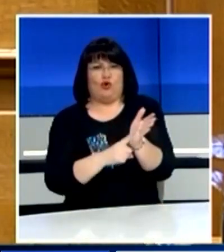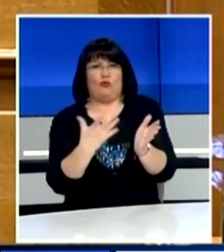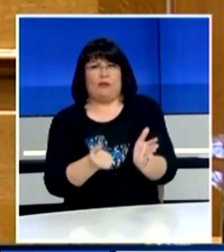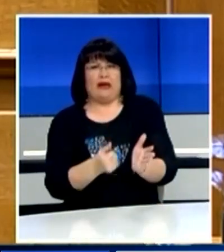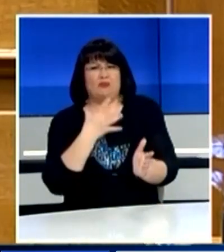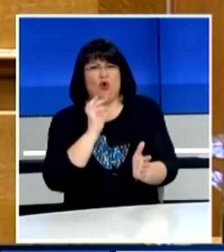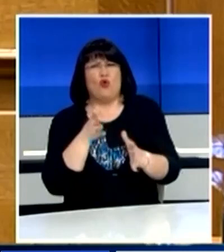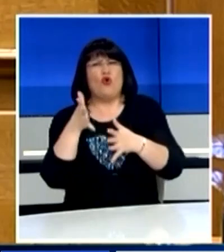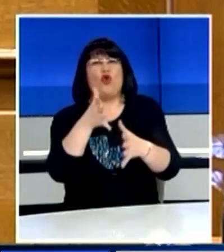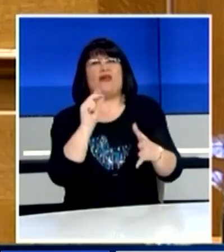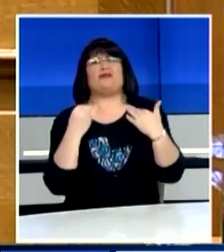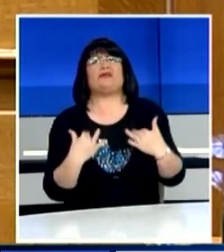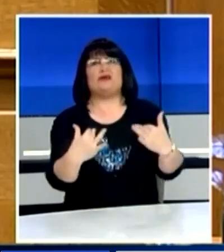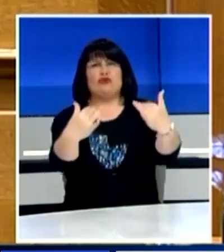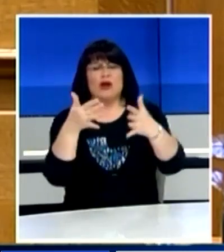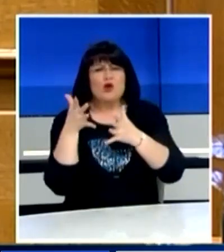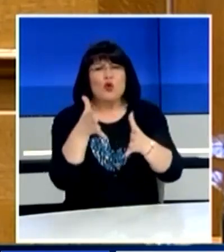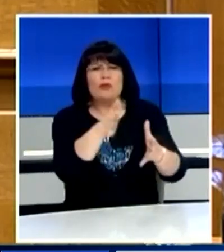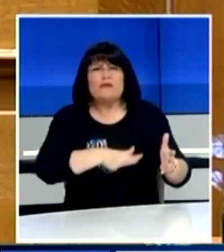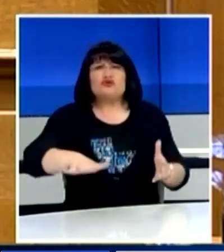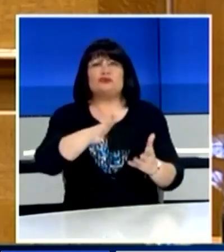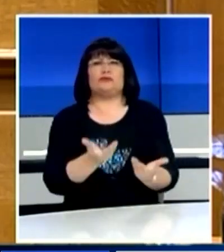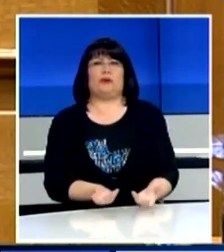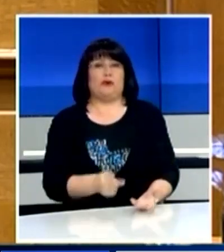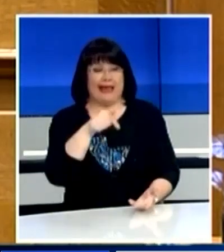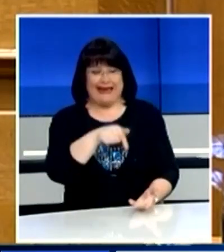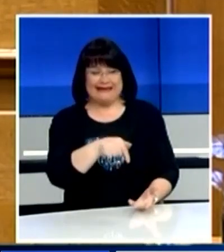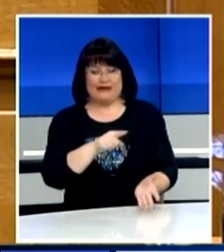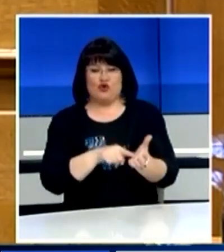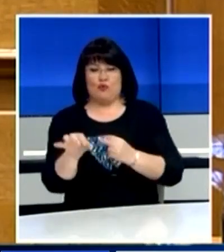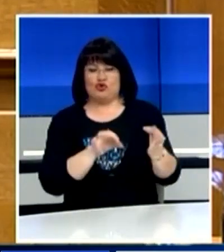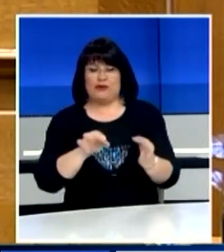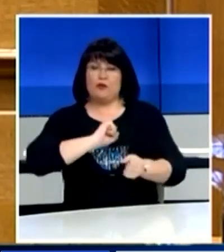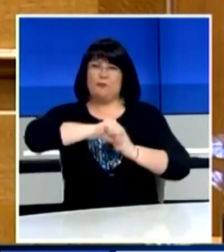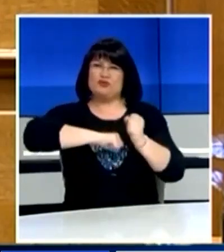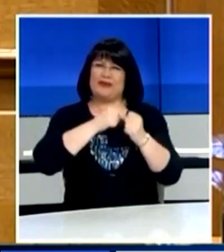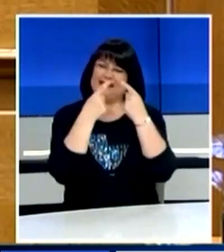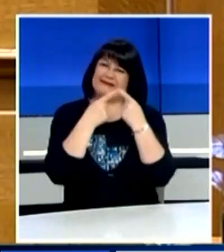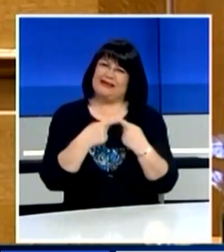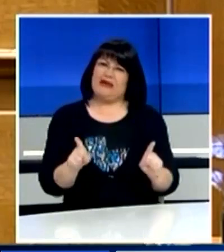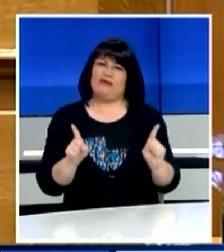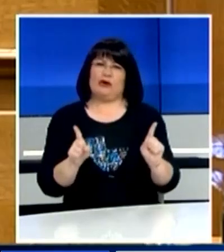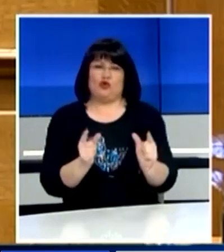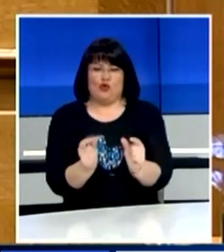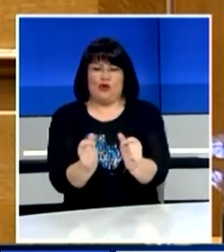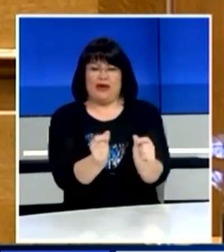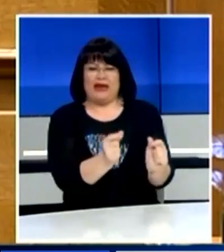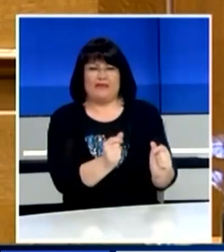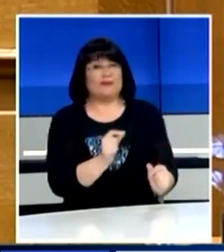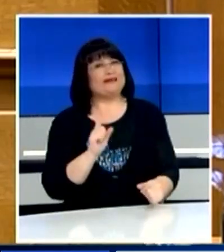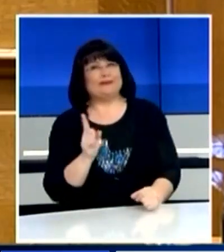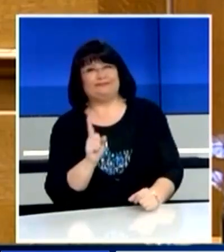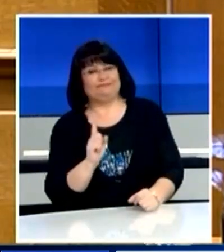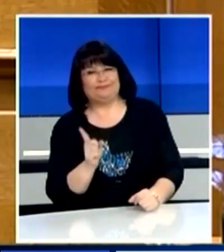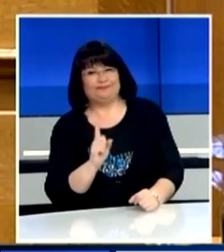των Ελλήνων? Υπάρχει. Άλλο επιχειρείτε σήμερα εδώ. Δεν επιχειρείτε να ρυθμίσετε